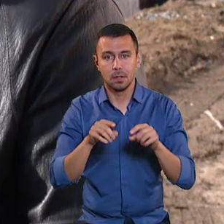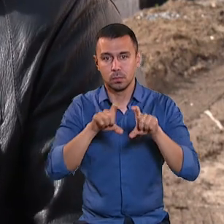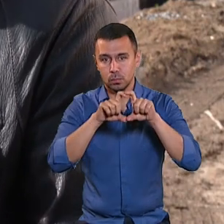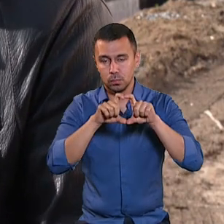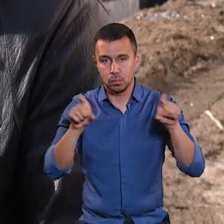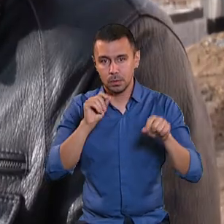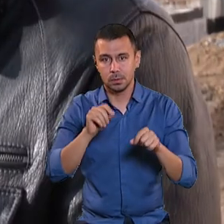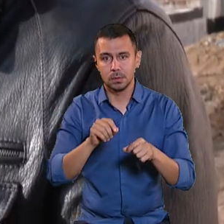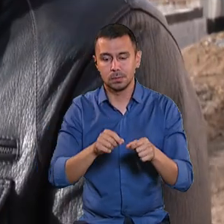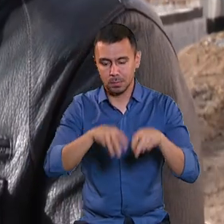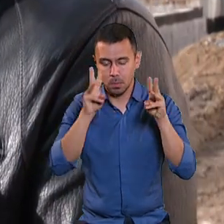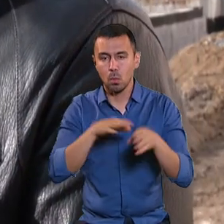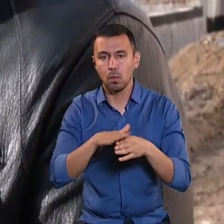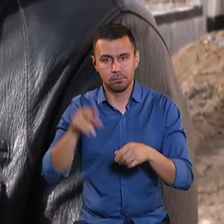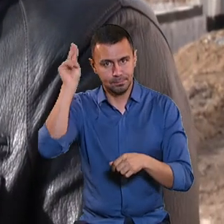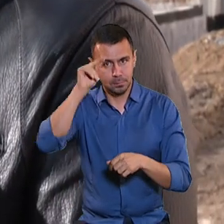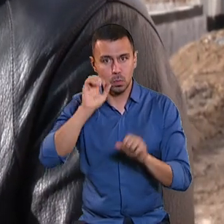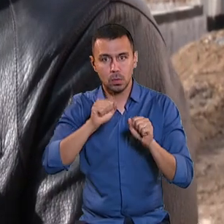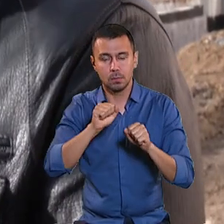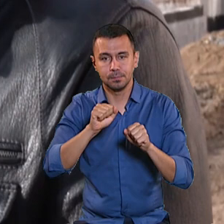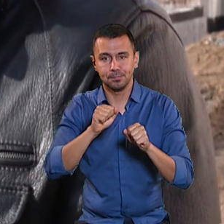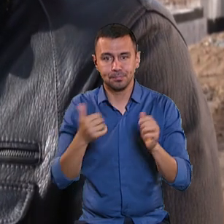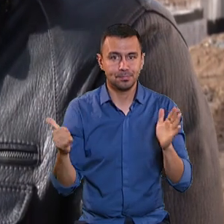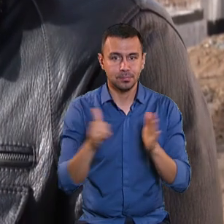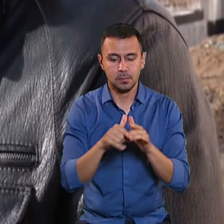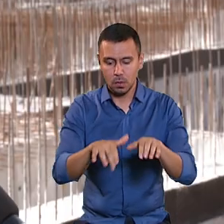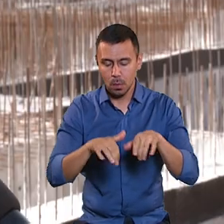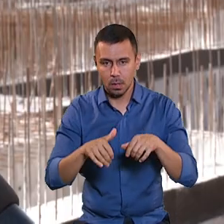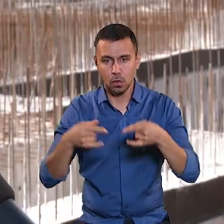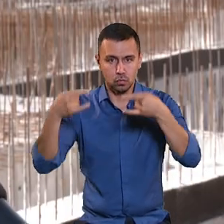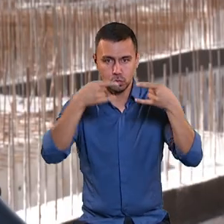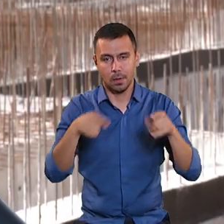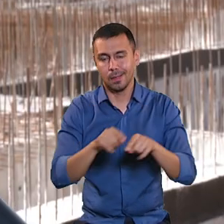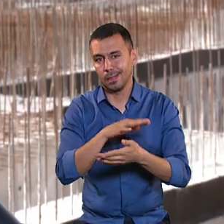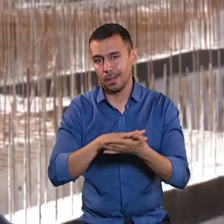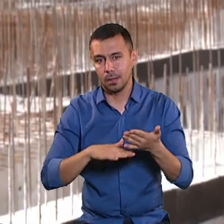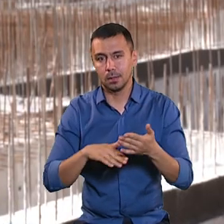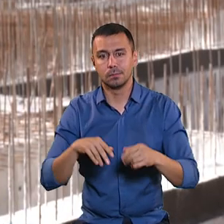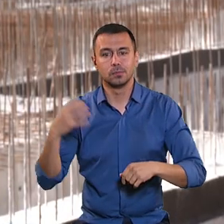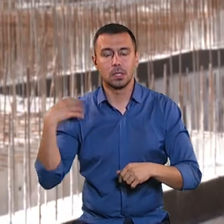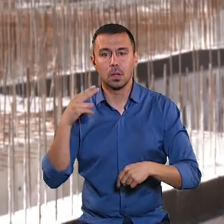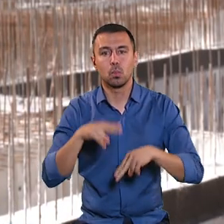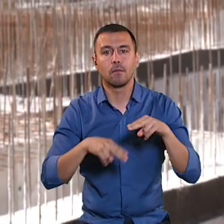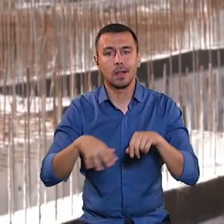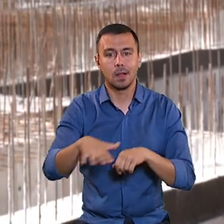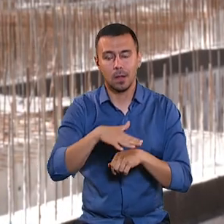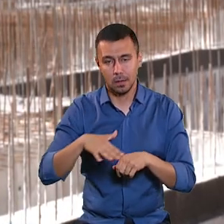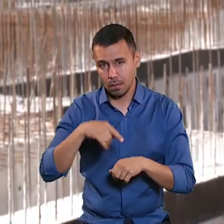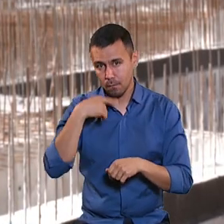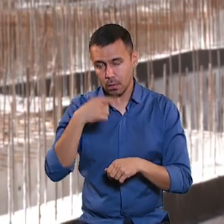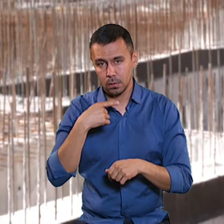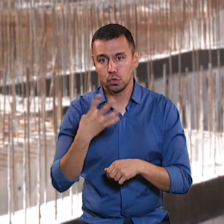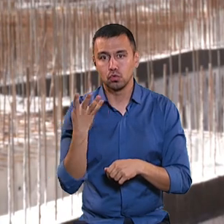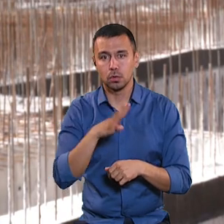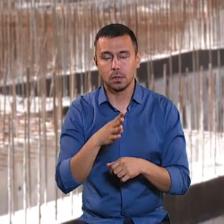повністю навчальній процес з можливістю підключити комп'ютера тематичні доски і так далі начальник будівельної дільниці Костянтин снігир каже чотири